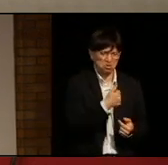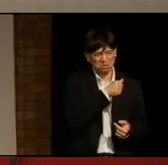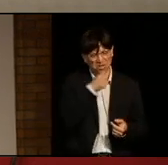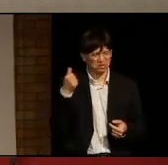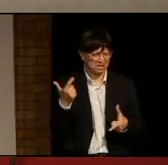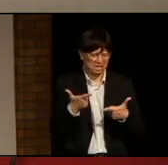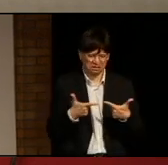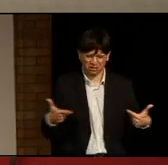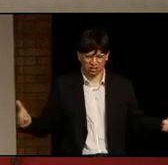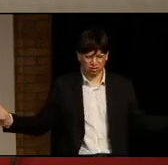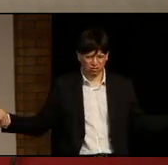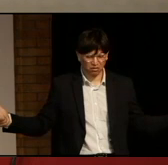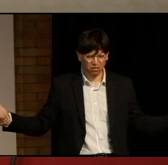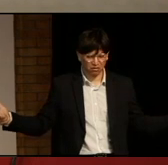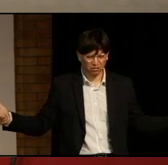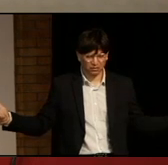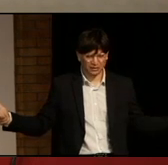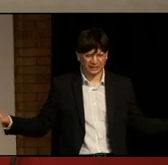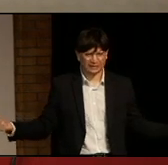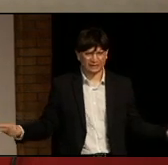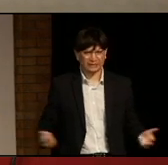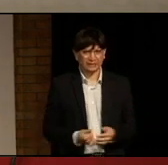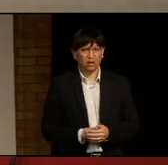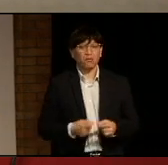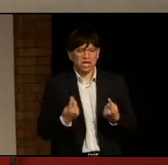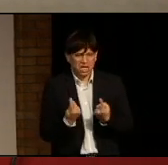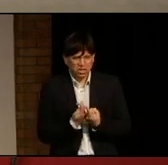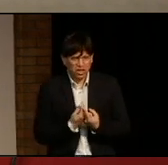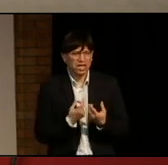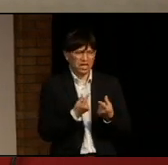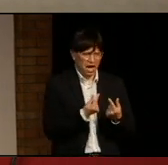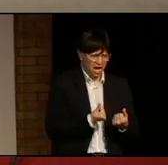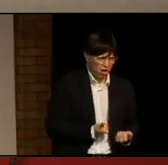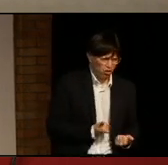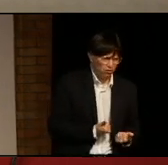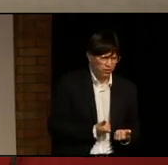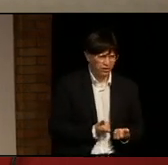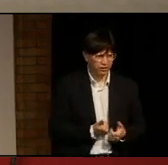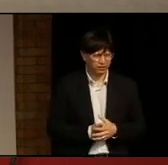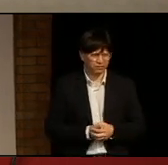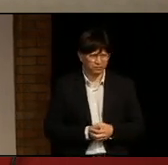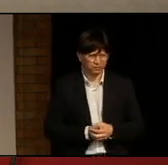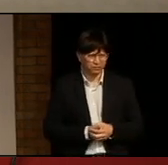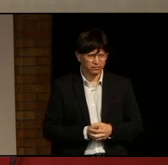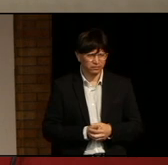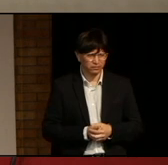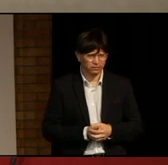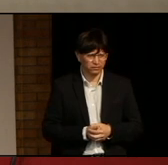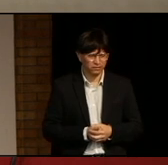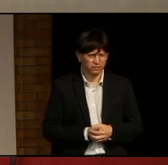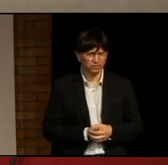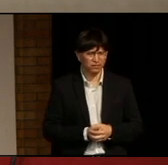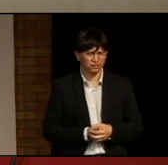serve perché c'è una certa correlazione fra le fra diciamo così il disastro ambientale